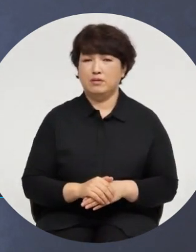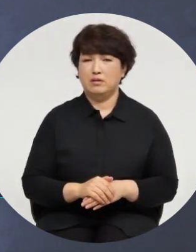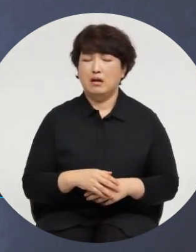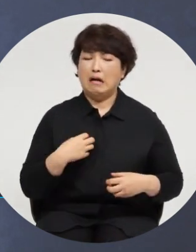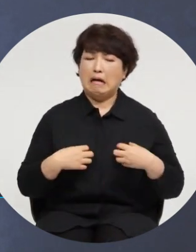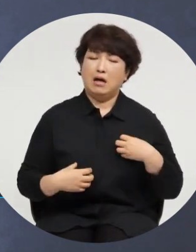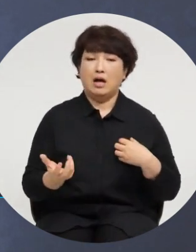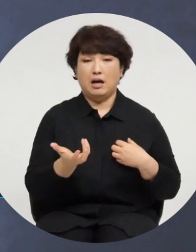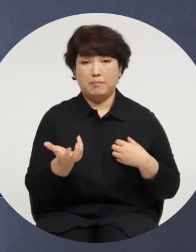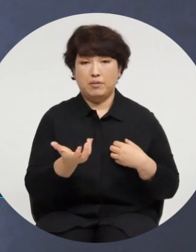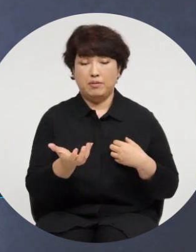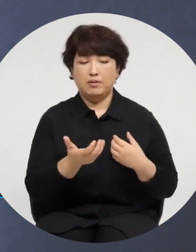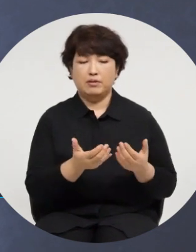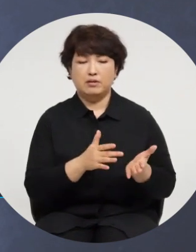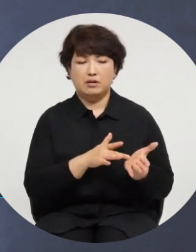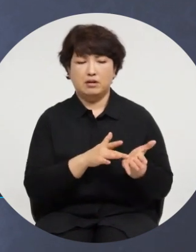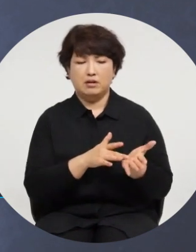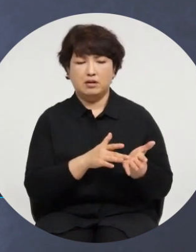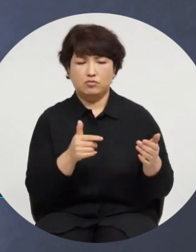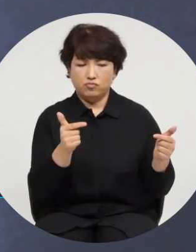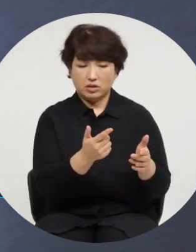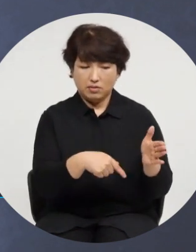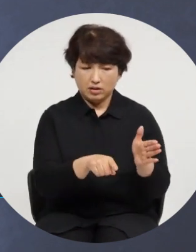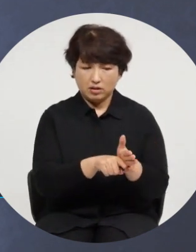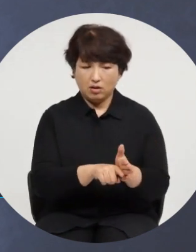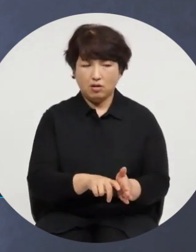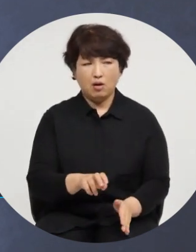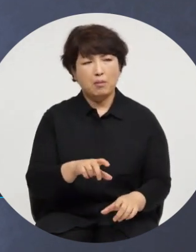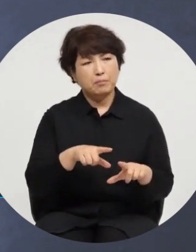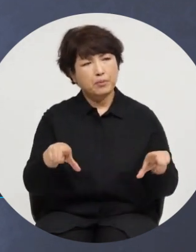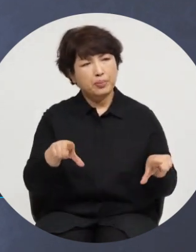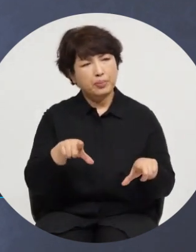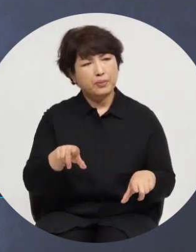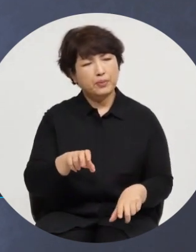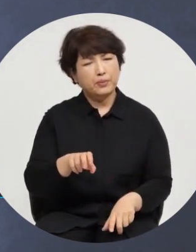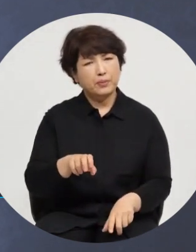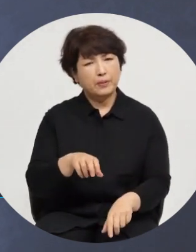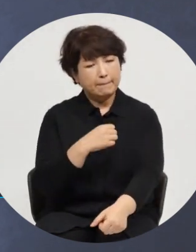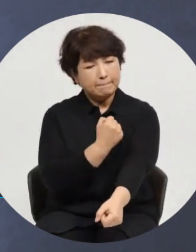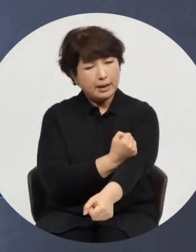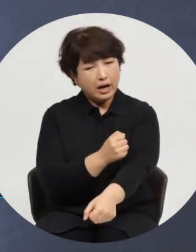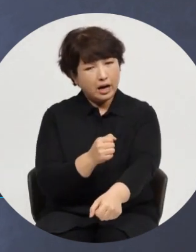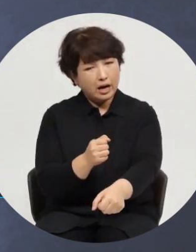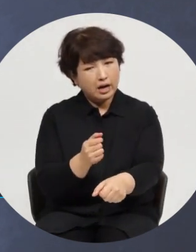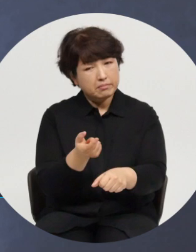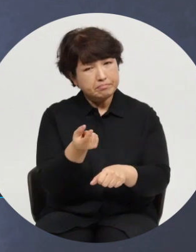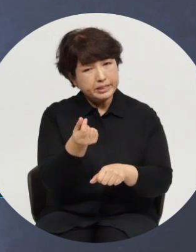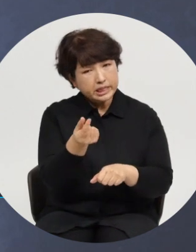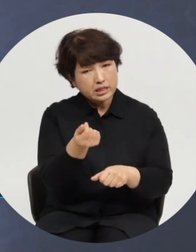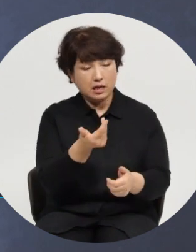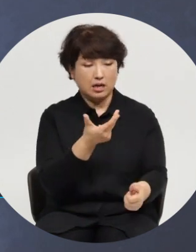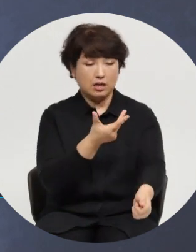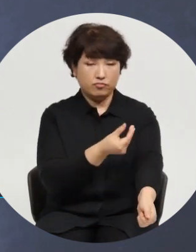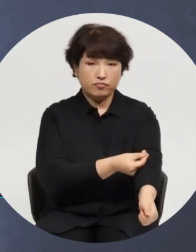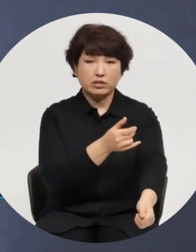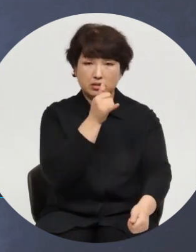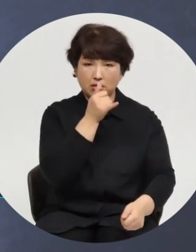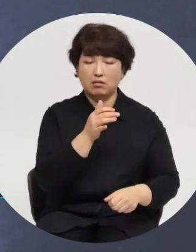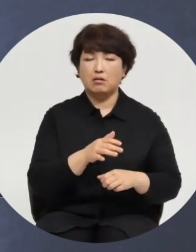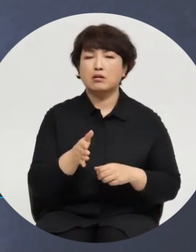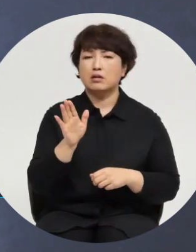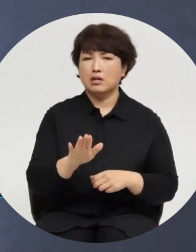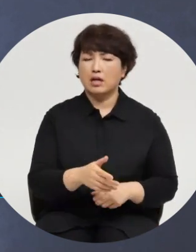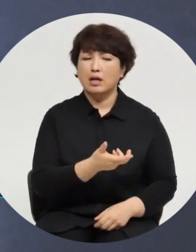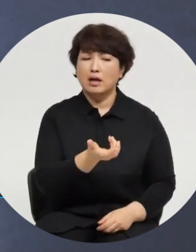통증은 환자에게 있어 에 통증을 완화시키기 위해서는 우리가 보통 말 몰핀 이다 이런 건 마약 이라고 그러잖아